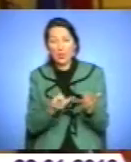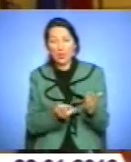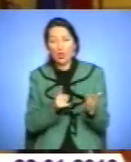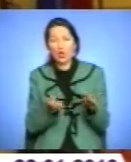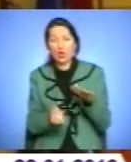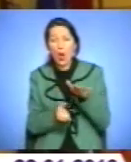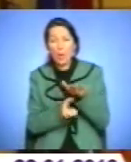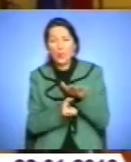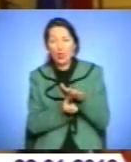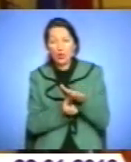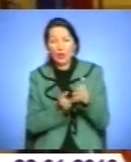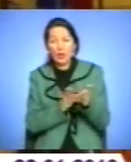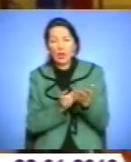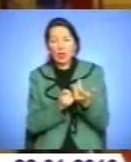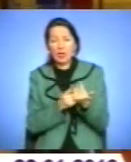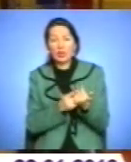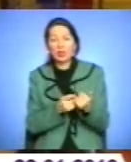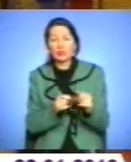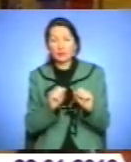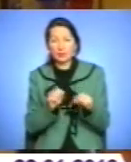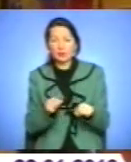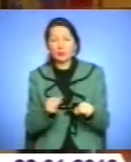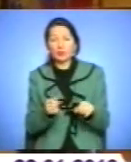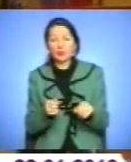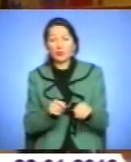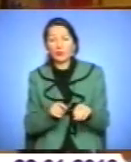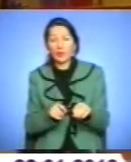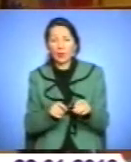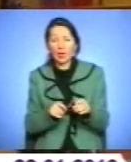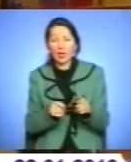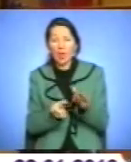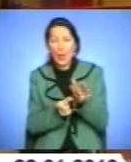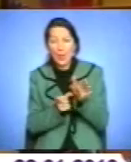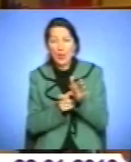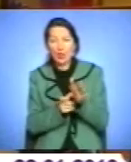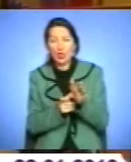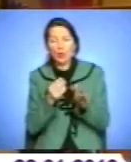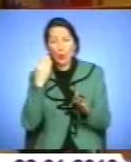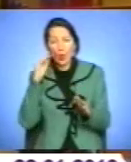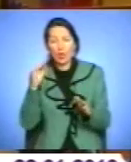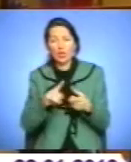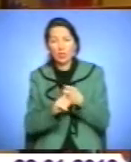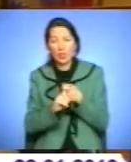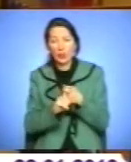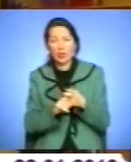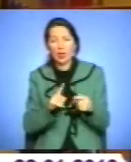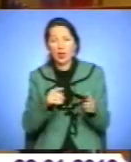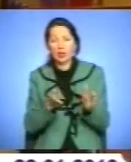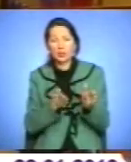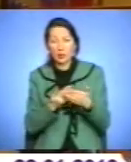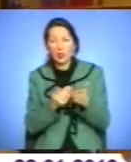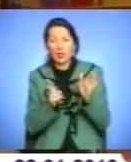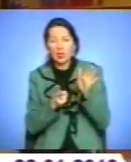є кілька способів укріплення підошв вашого взуття. І серед відомих – це наклеїти ізоляційну